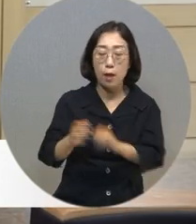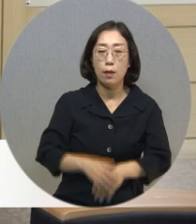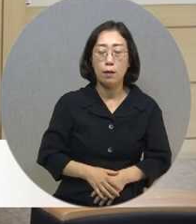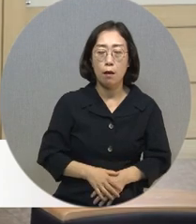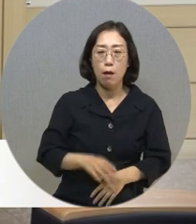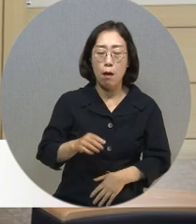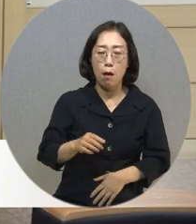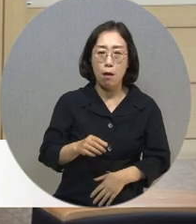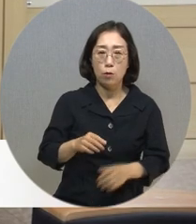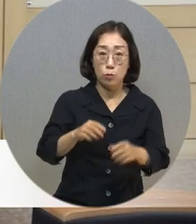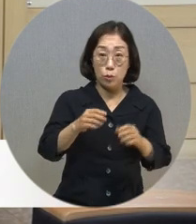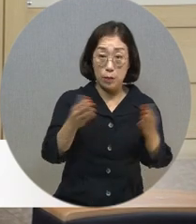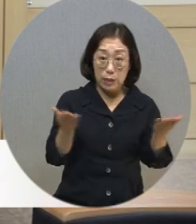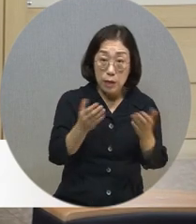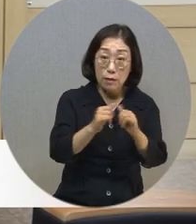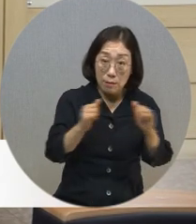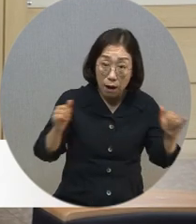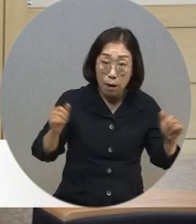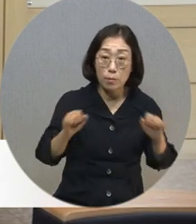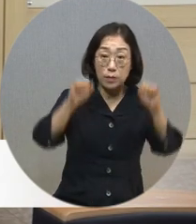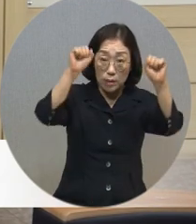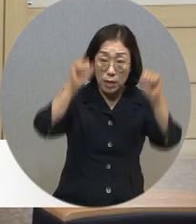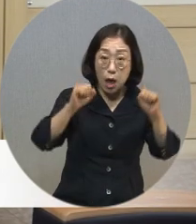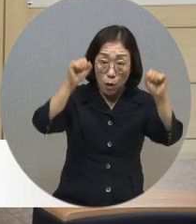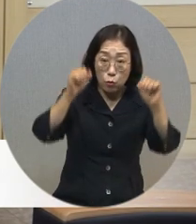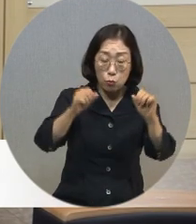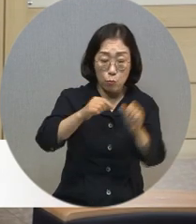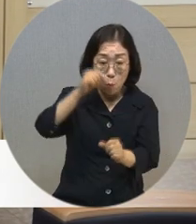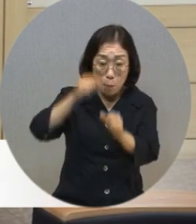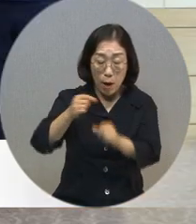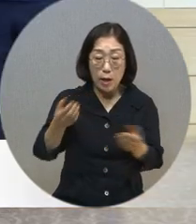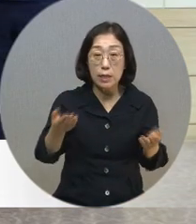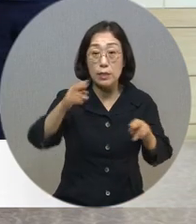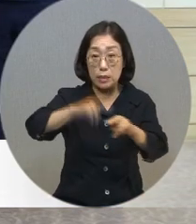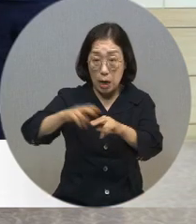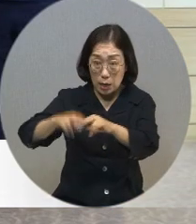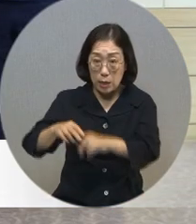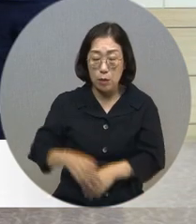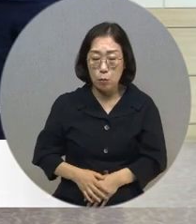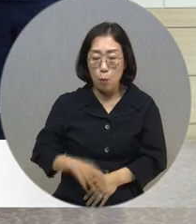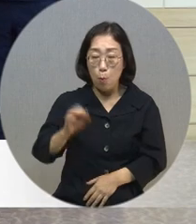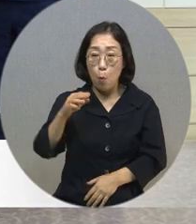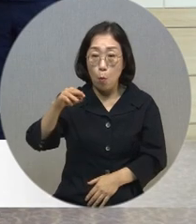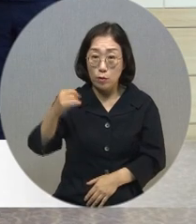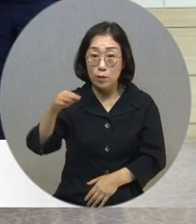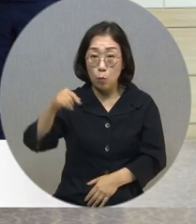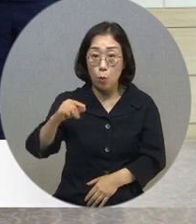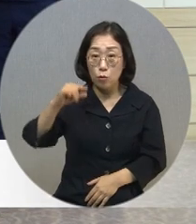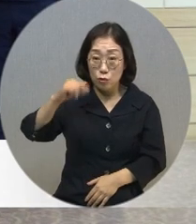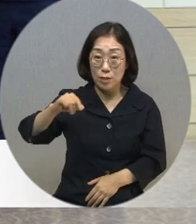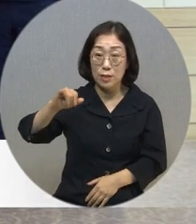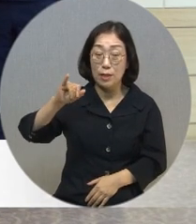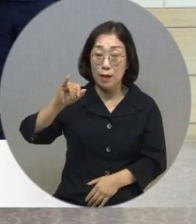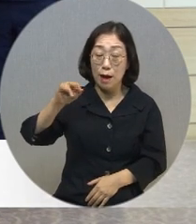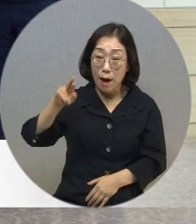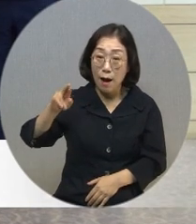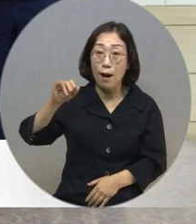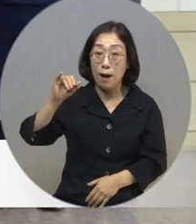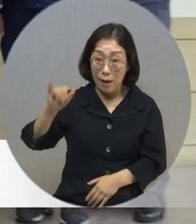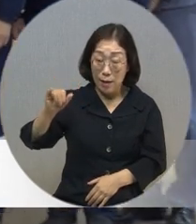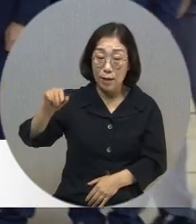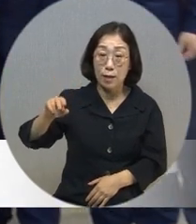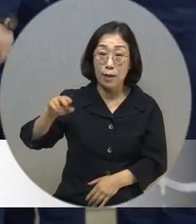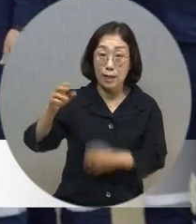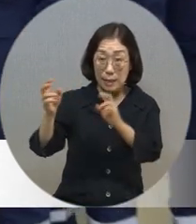체육 선수 추천과 채용후 사후 관리를 맡게 되며 포스코 gyr 테크가 8월 1일